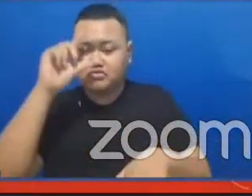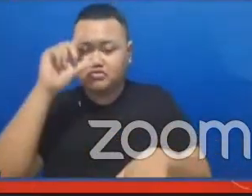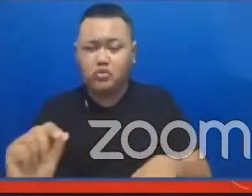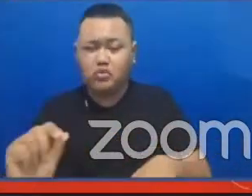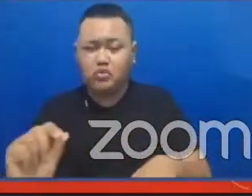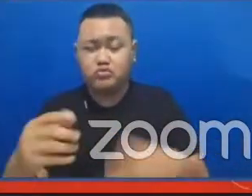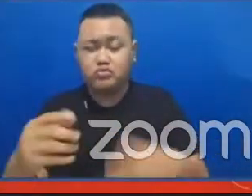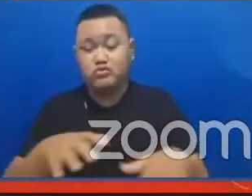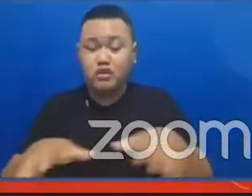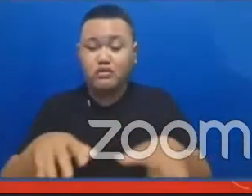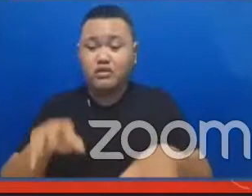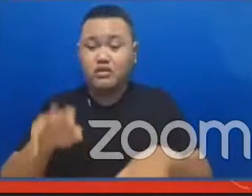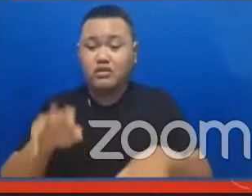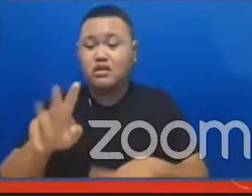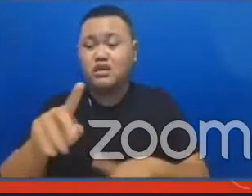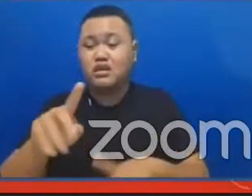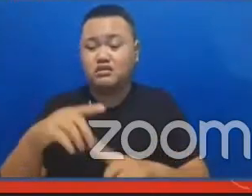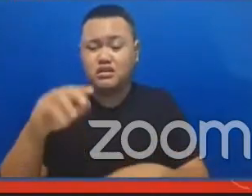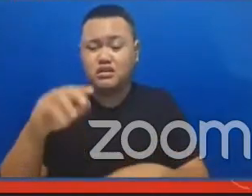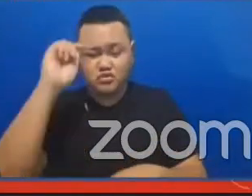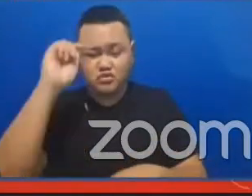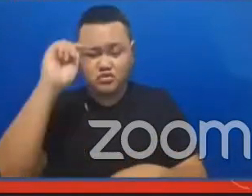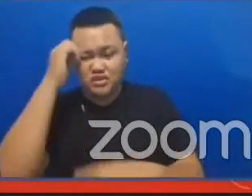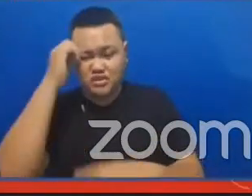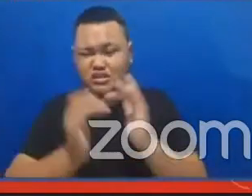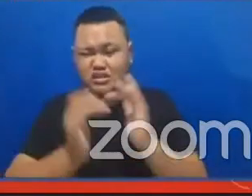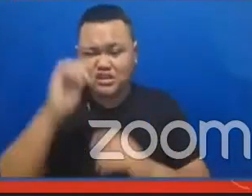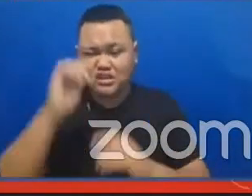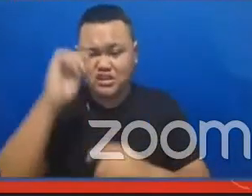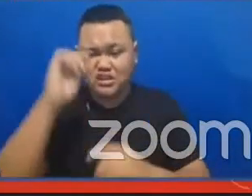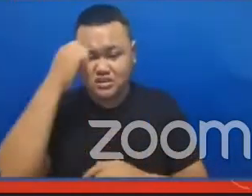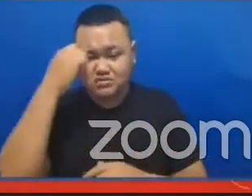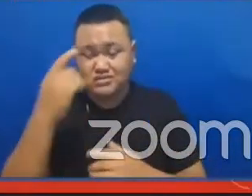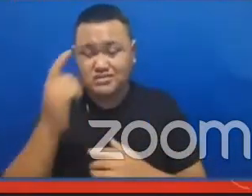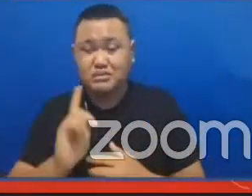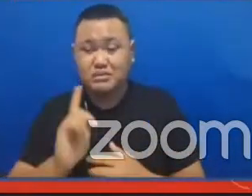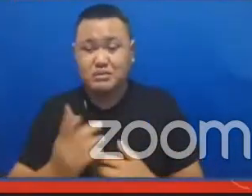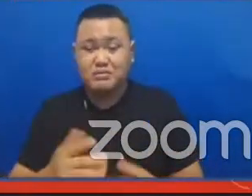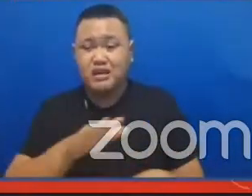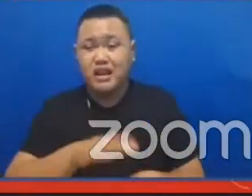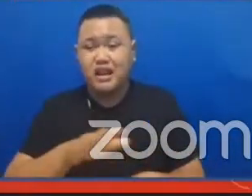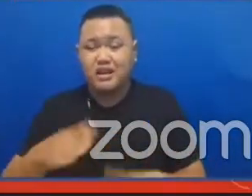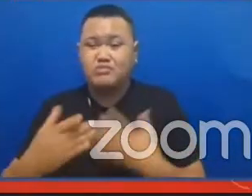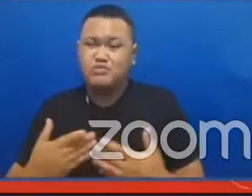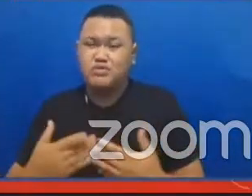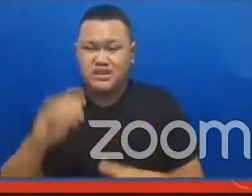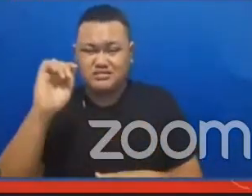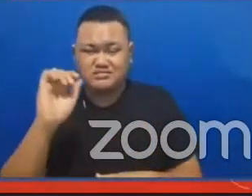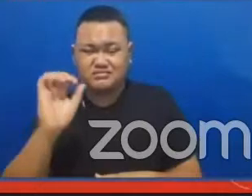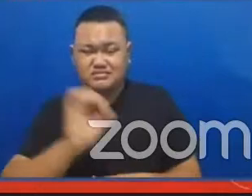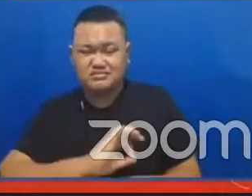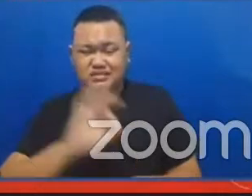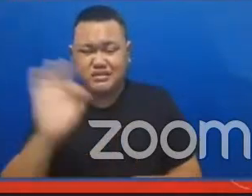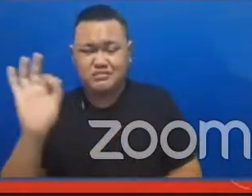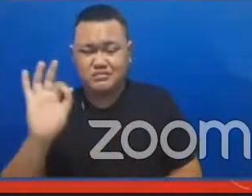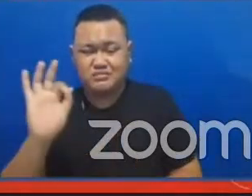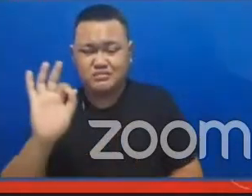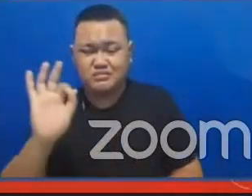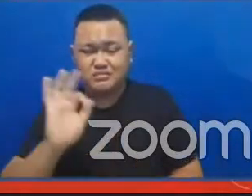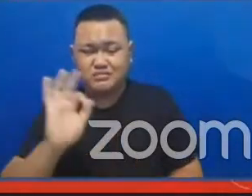3T yang susah jaringan internetnya. Jangankan mereka mempunyai alat-alat atau sarana yang bisa